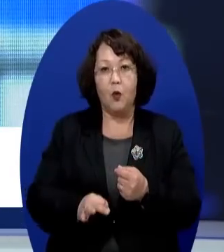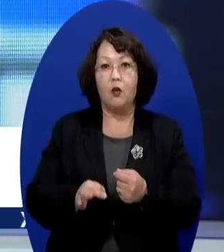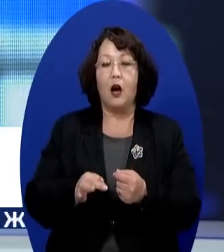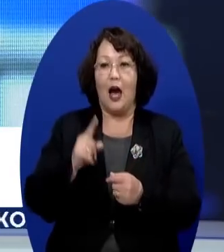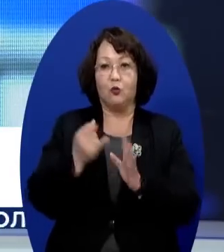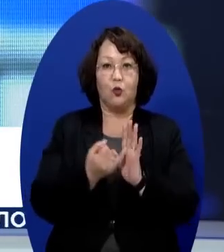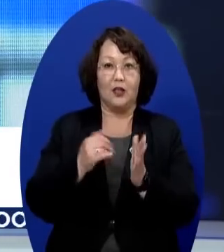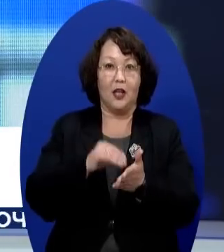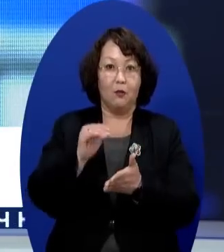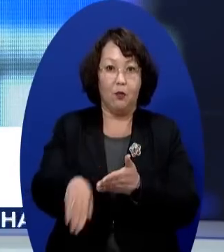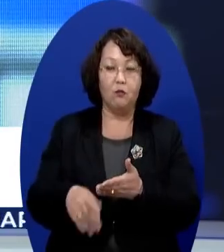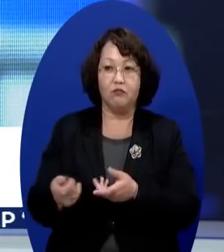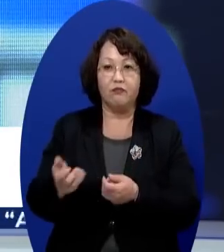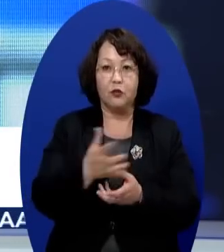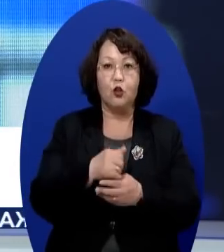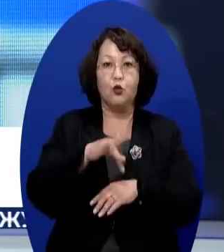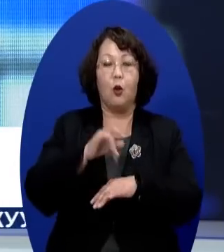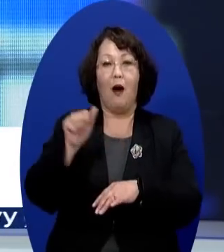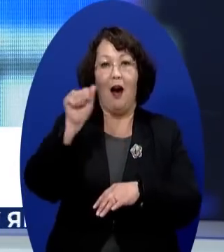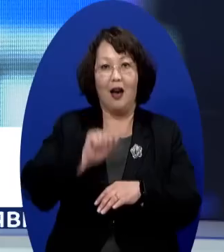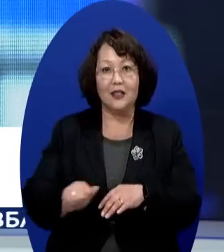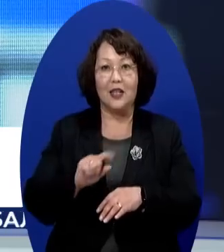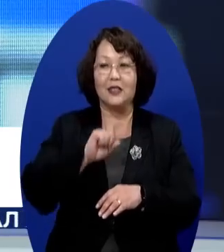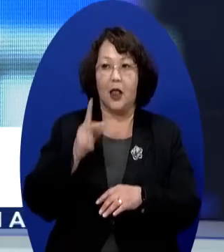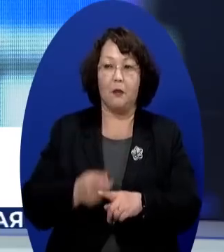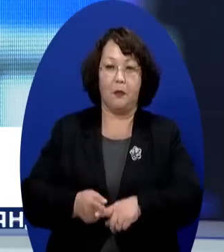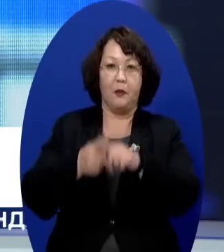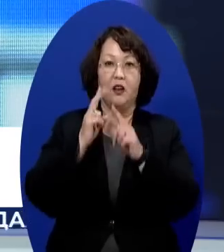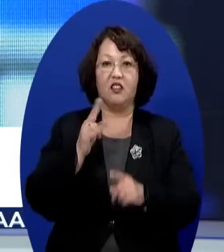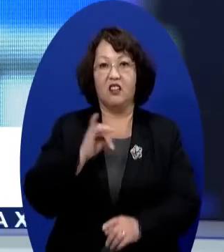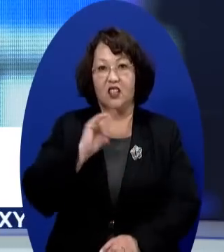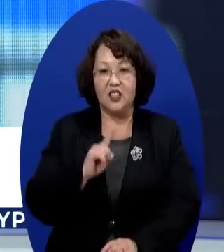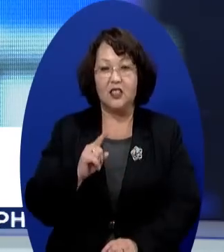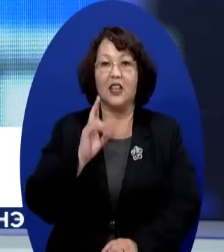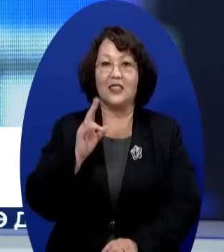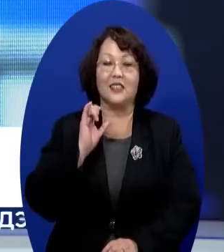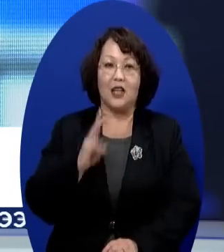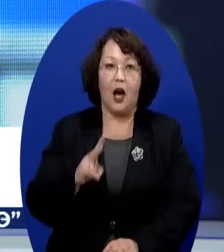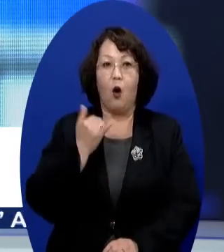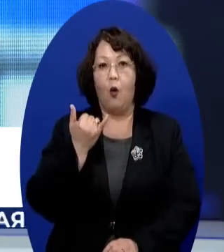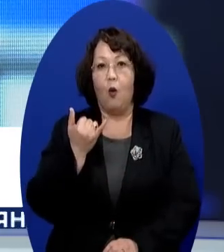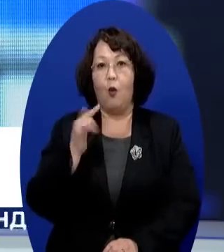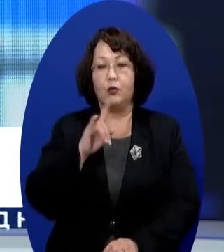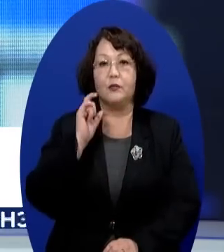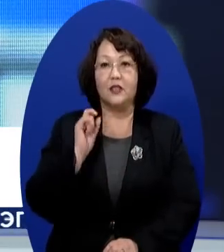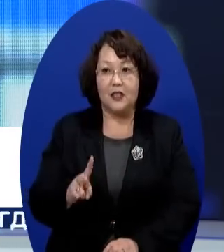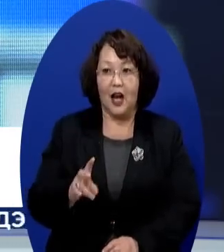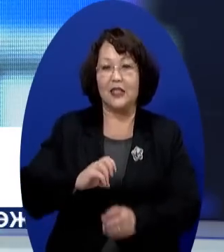16 тэрбум төгрөний хөрөнгөөр Төв Аз дахь зах зээлд хилж Кыргызстан гадна мөн Казахстан, Узбекистанд салбараа нэхэхээр ажиллаа